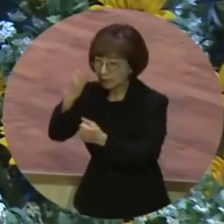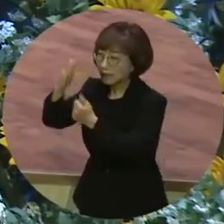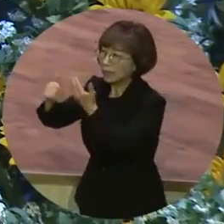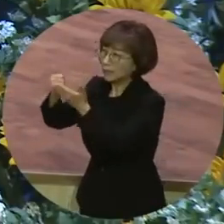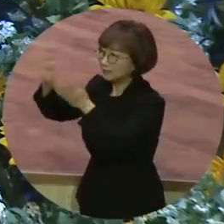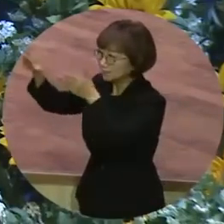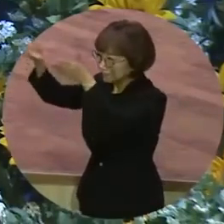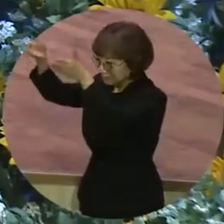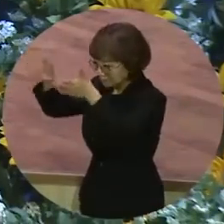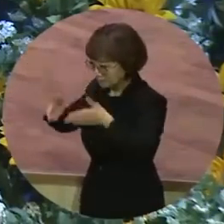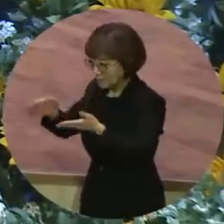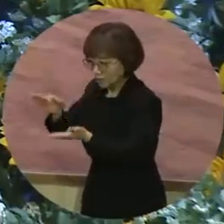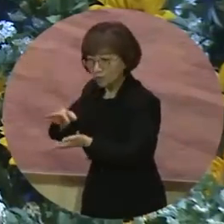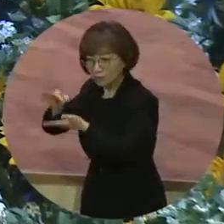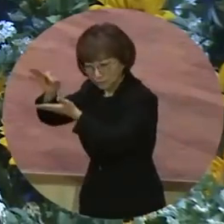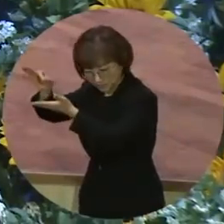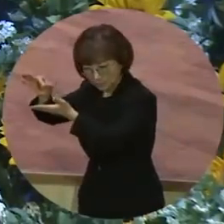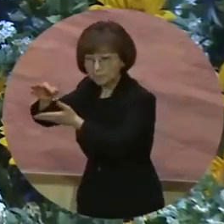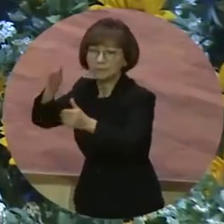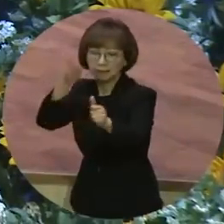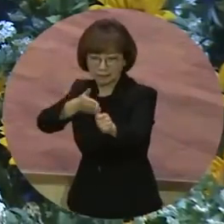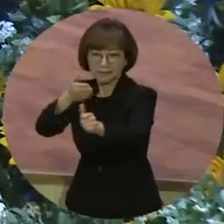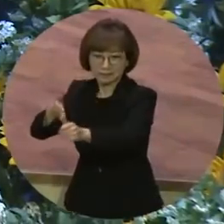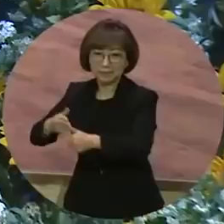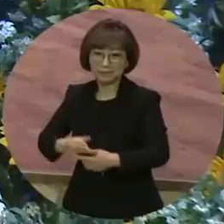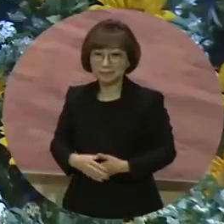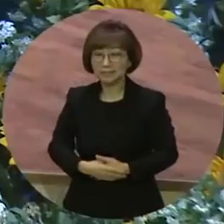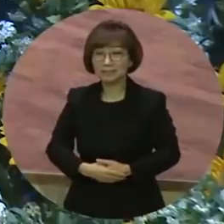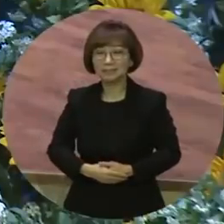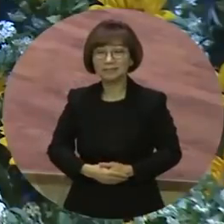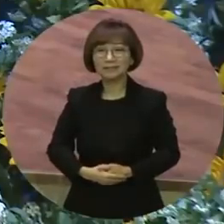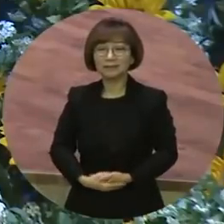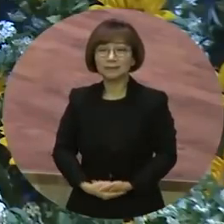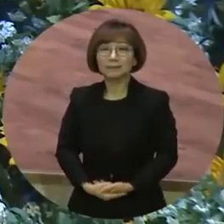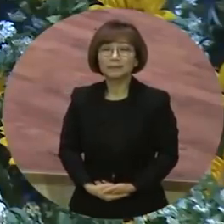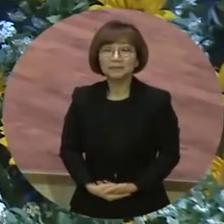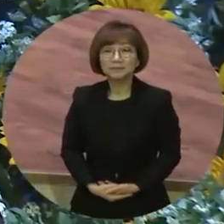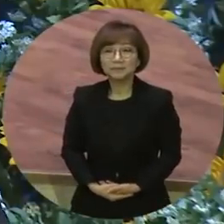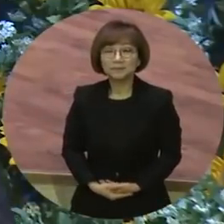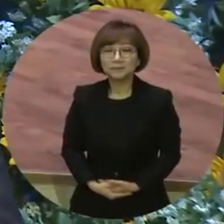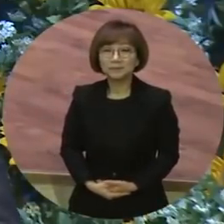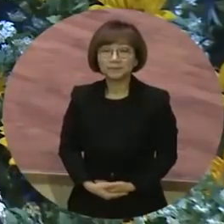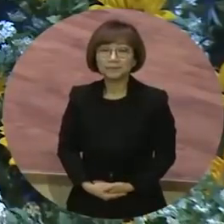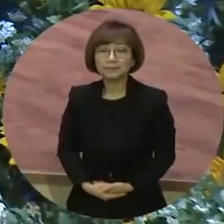늘 부르는 찬송, 옛날부터 부르는 찬송, 수천 번 부르는 찬송입니까?